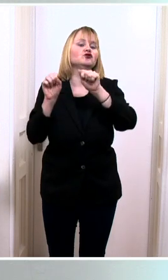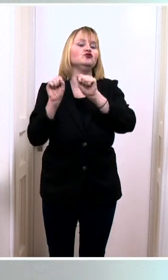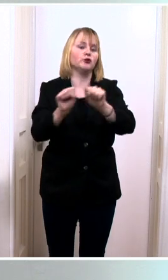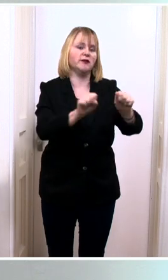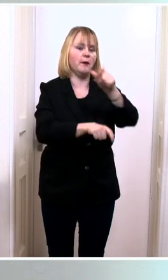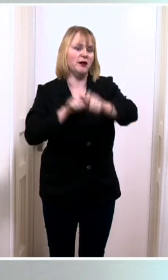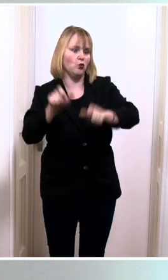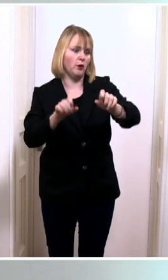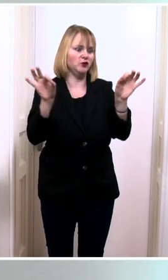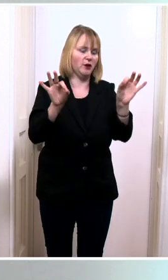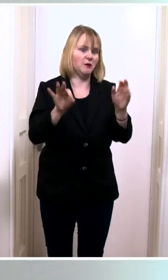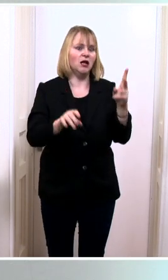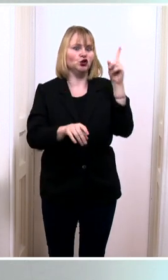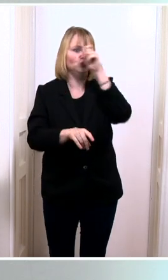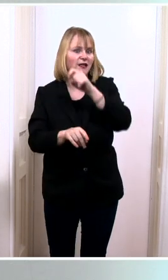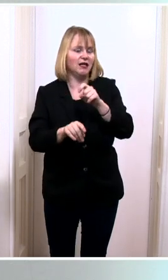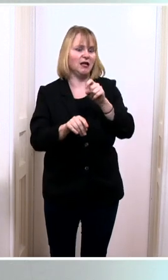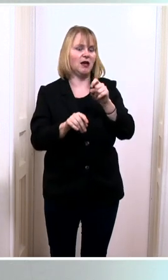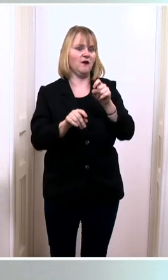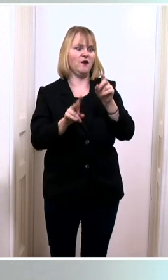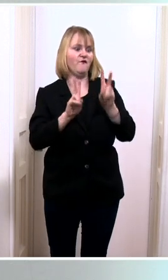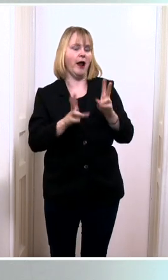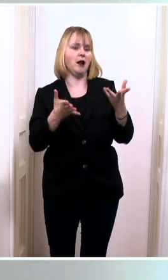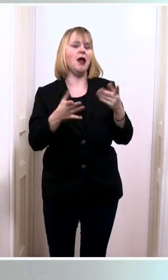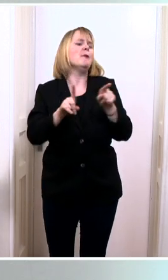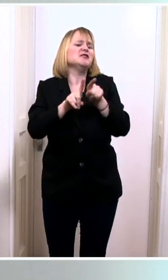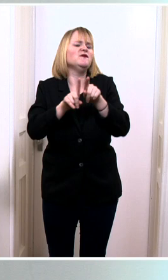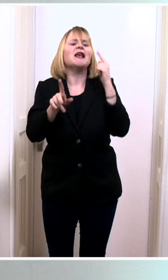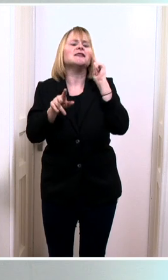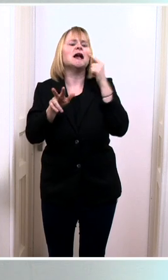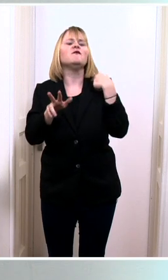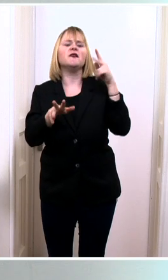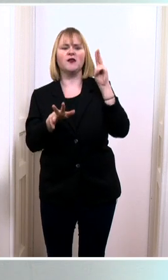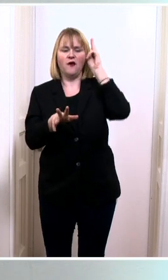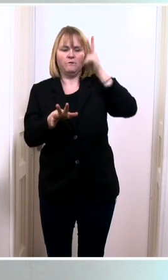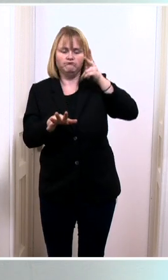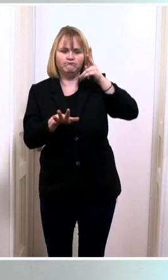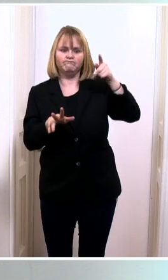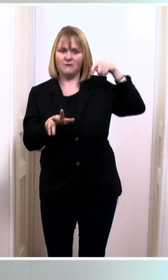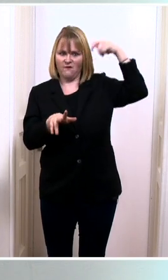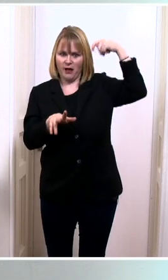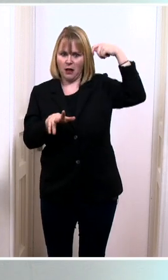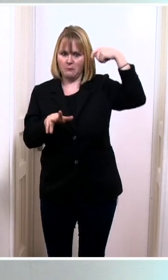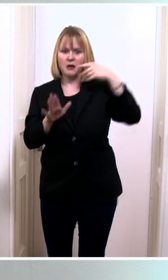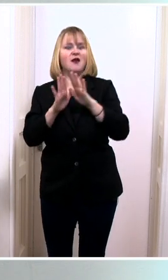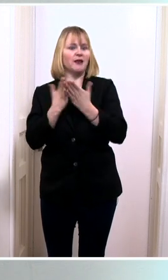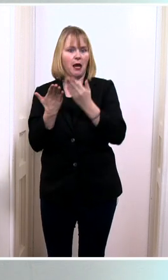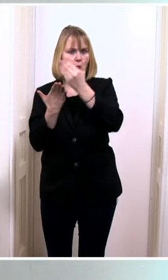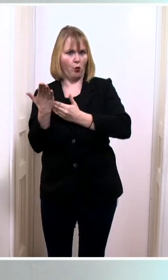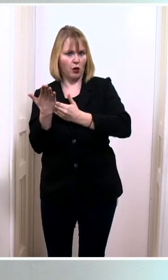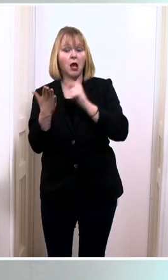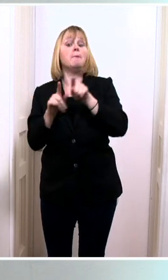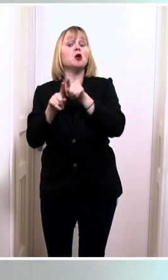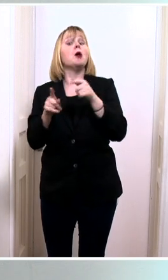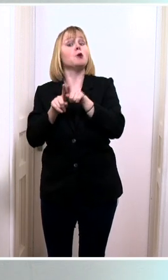folgt alles einem gewissen Drehbuch. Zuerst muss die Zulassung da sein. Ohne Zulassung darf man und kann man nicht